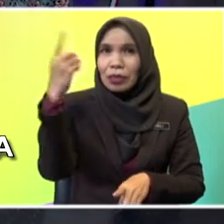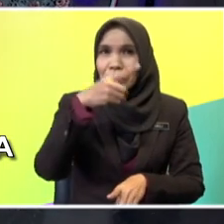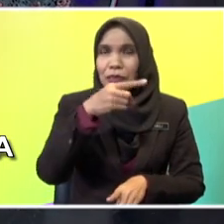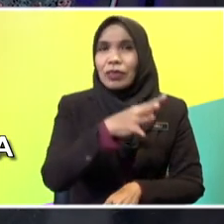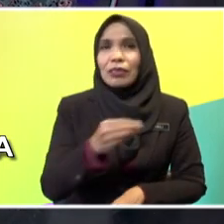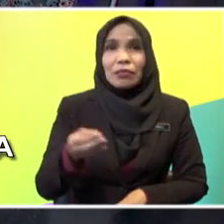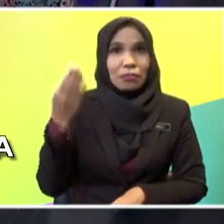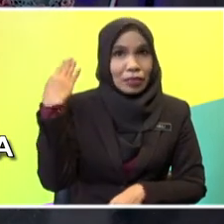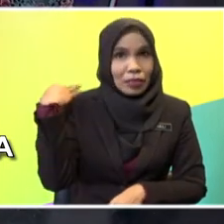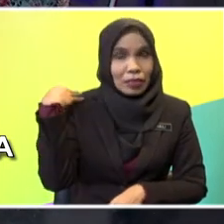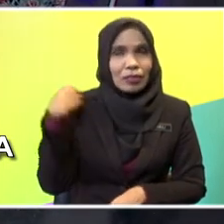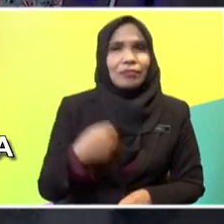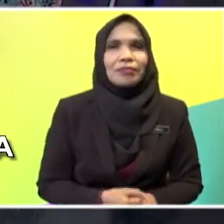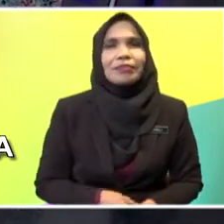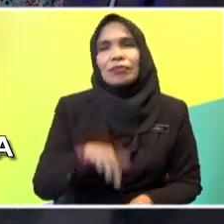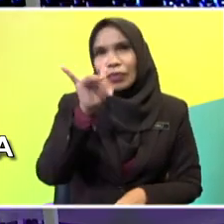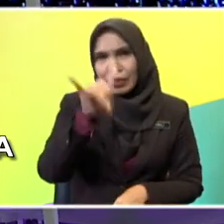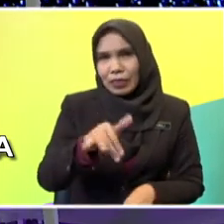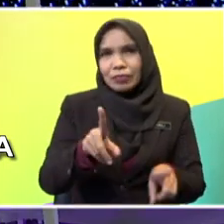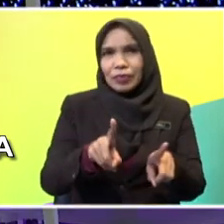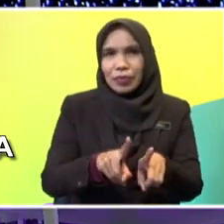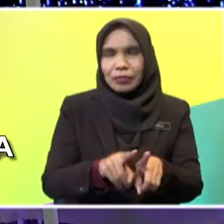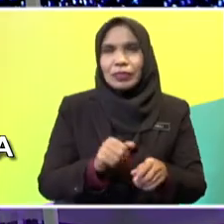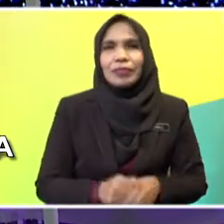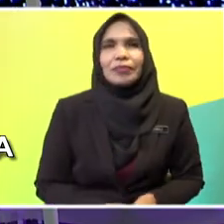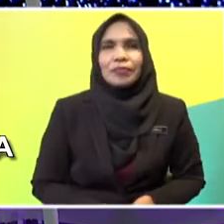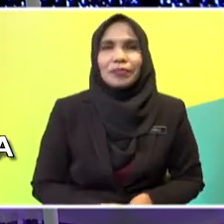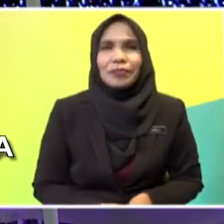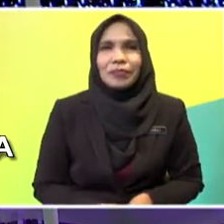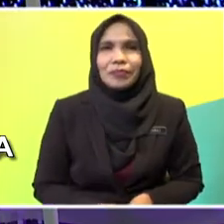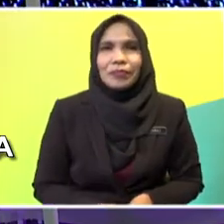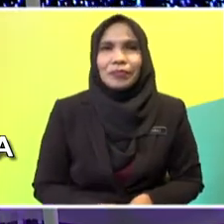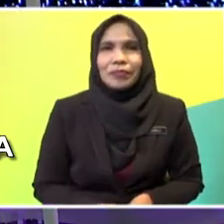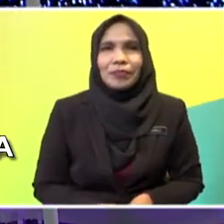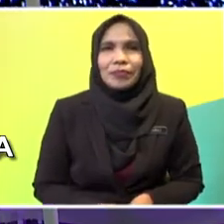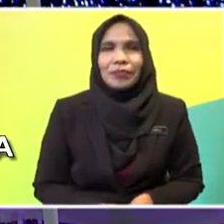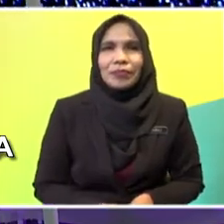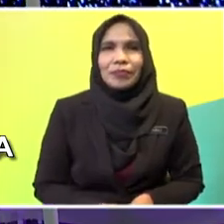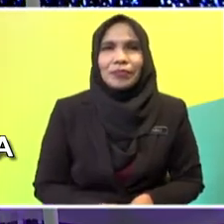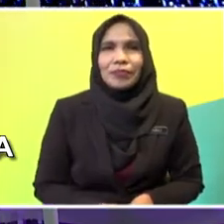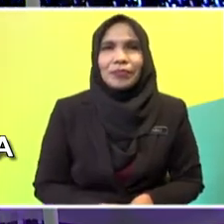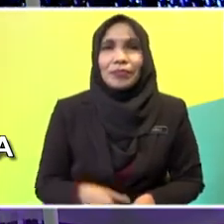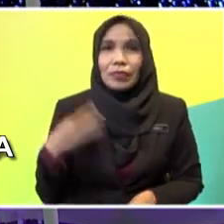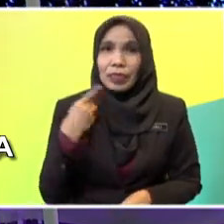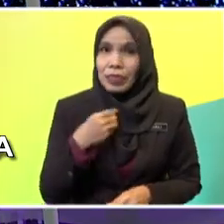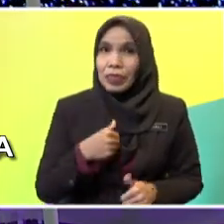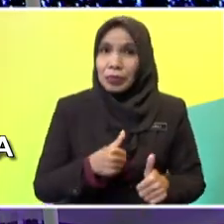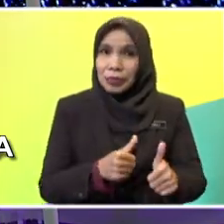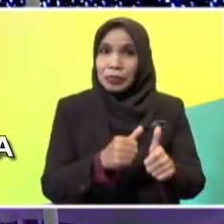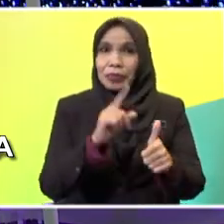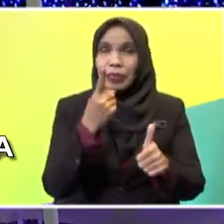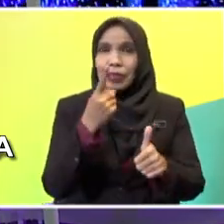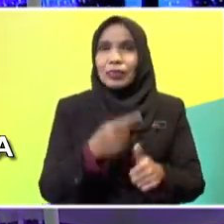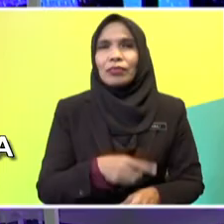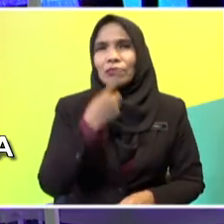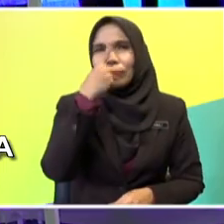bahu, dada, pinggang, punggung dan juga labuh baju. Okey, kita ikut je sama untuk bahu,